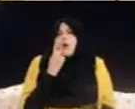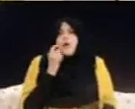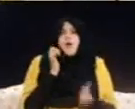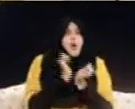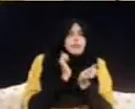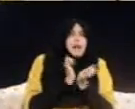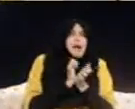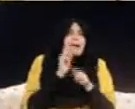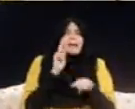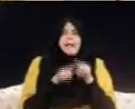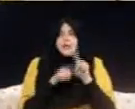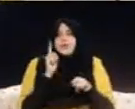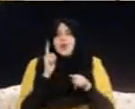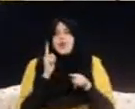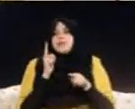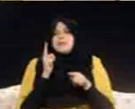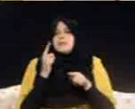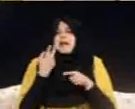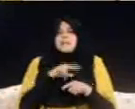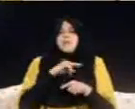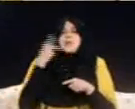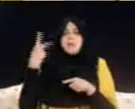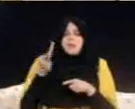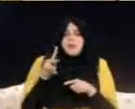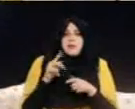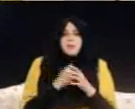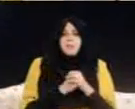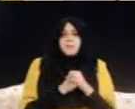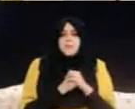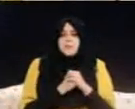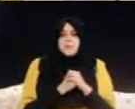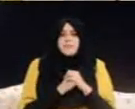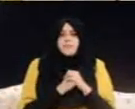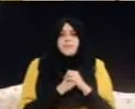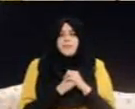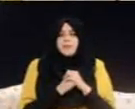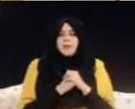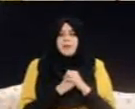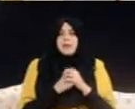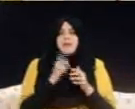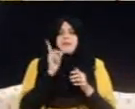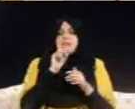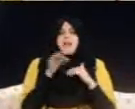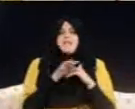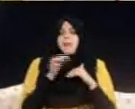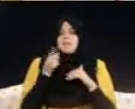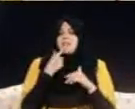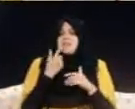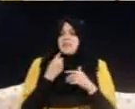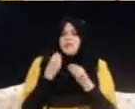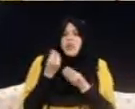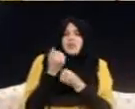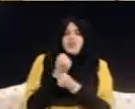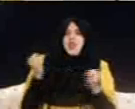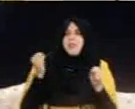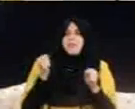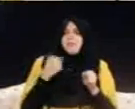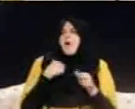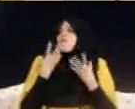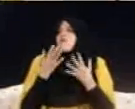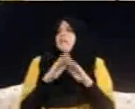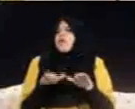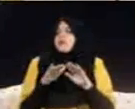يتأخر في أداء واجب من الواجبات، ثم يعني تحرجه باستمرار